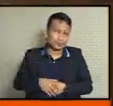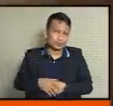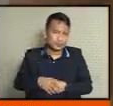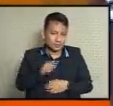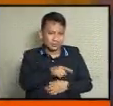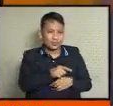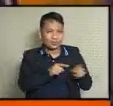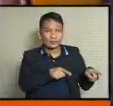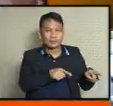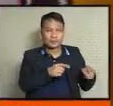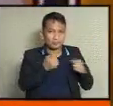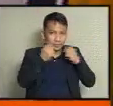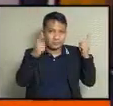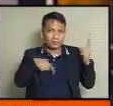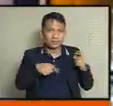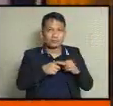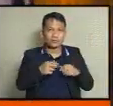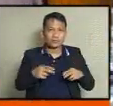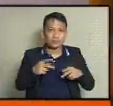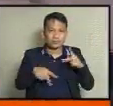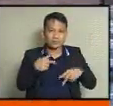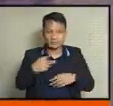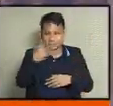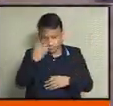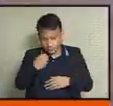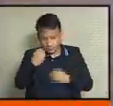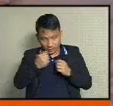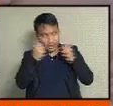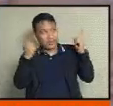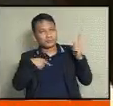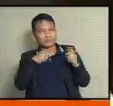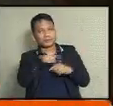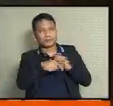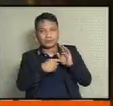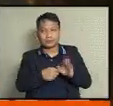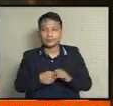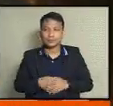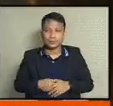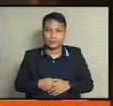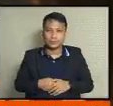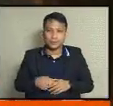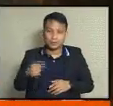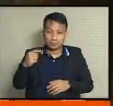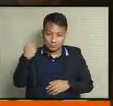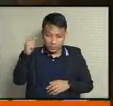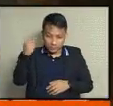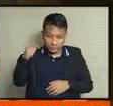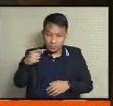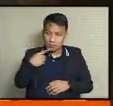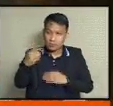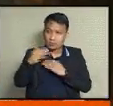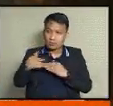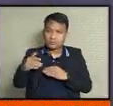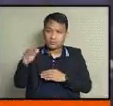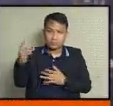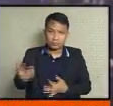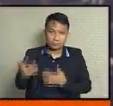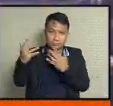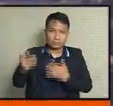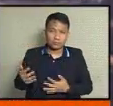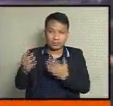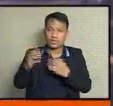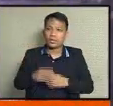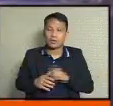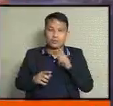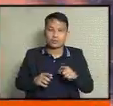Naalimpungatan tuloy ang mga residenteng nasa kahimbingan pa ng pagtulog. Yung tita ko po, sumisigaw na po. Sabi, may sunog ito po.